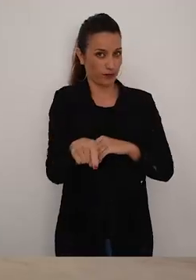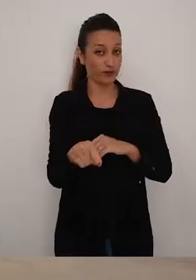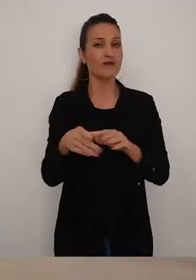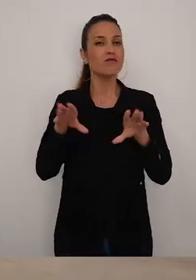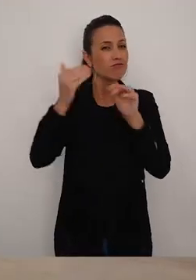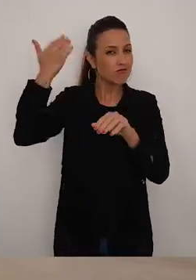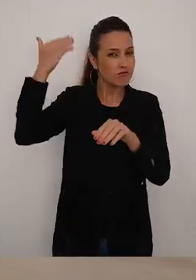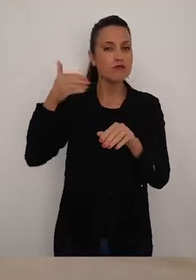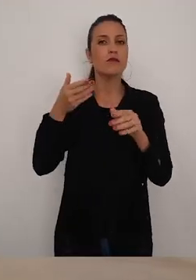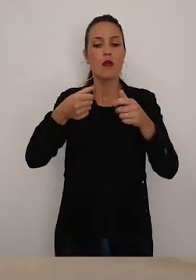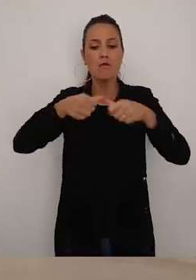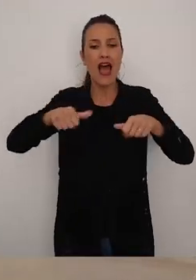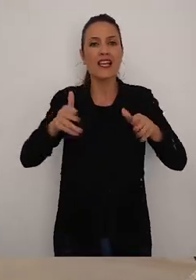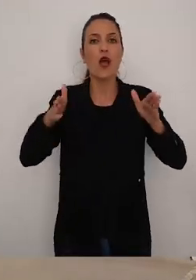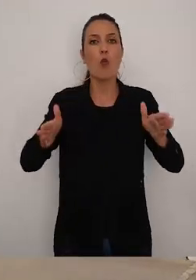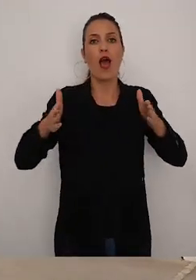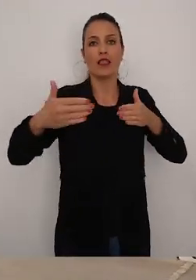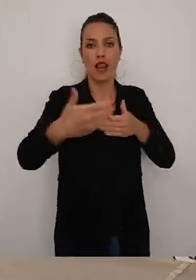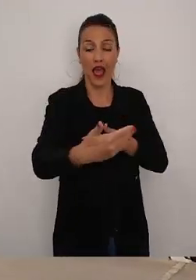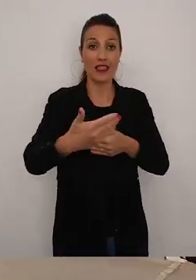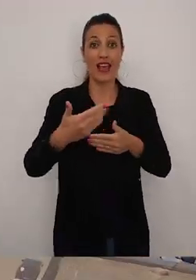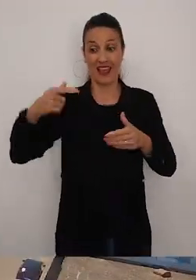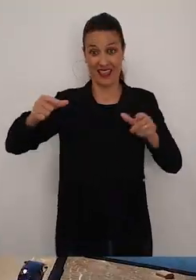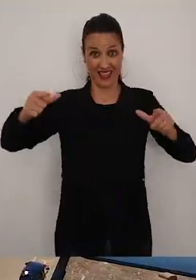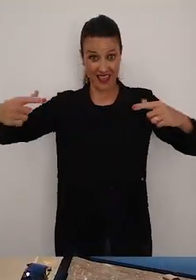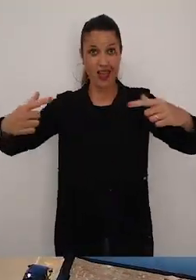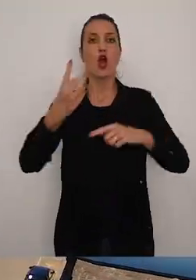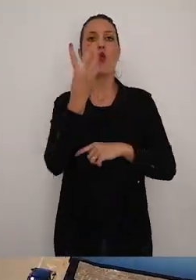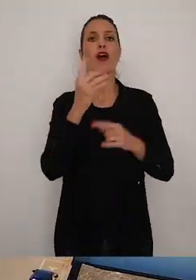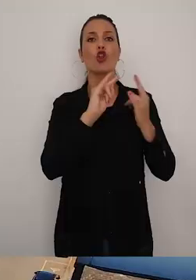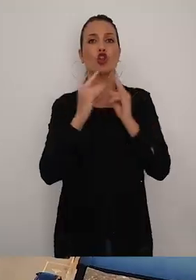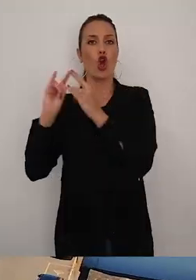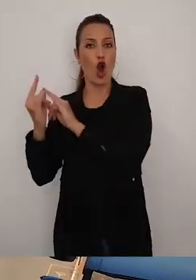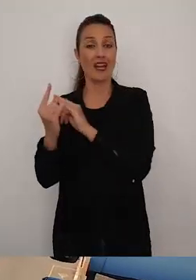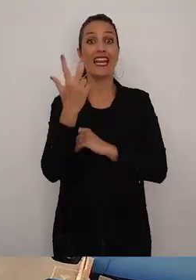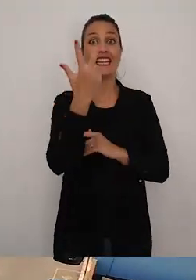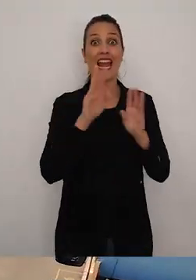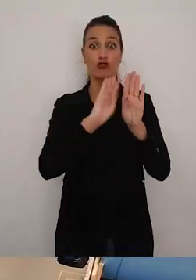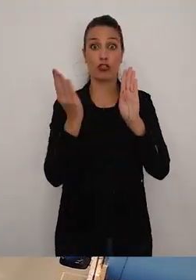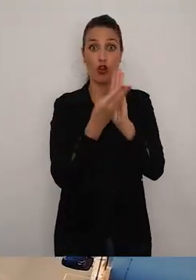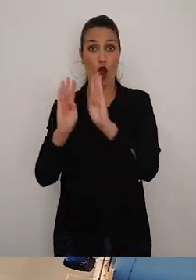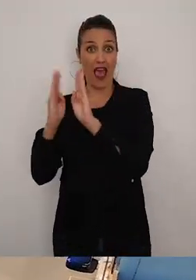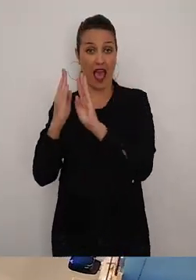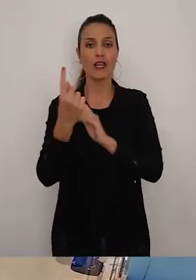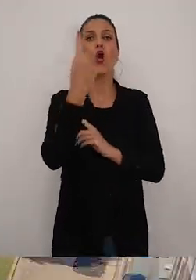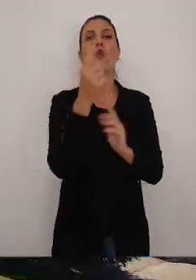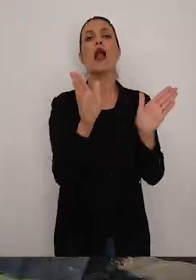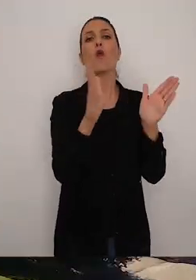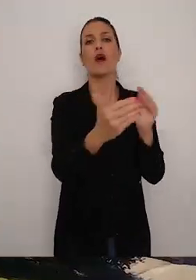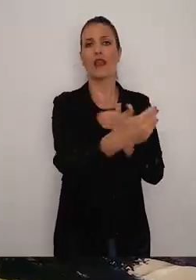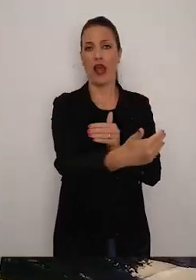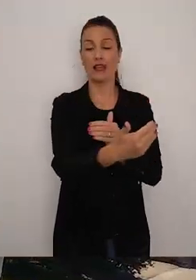Originariamente era di pianta quadrata, con agli estremi quattro solidissime torri di difesa. Tre circolari e solo una di pianta